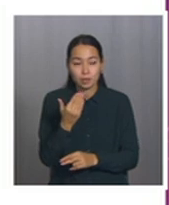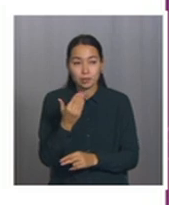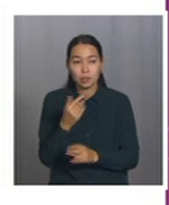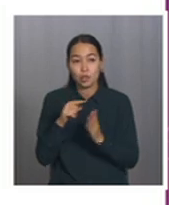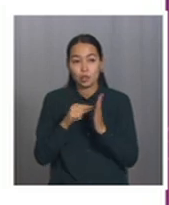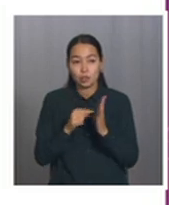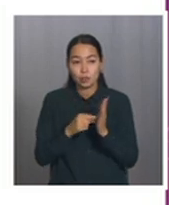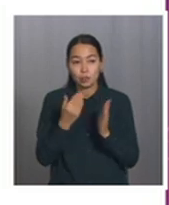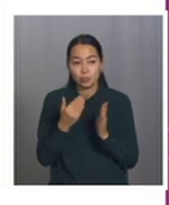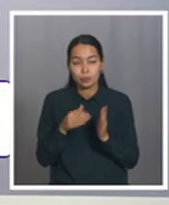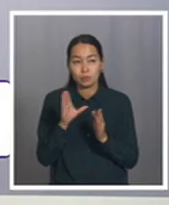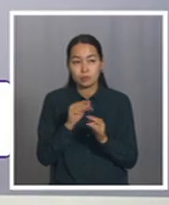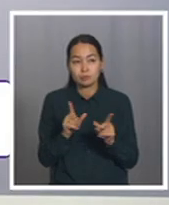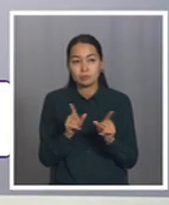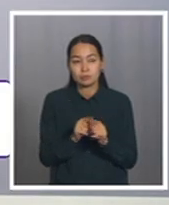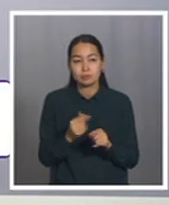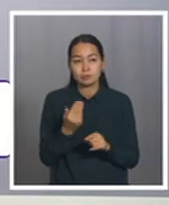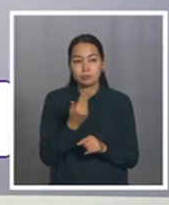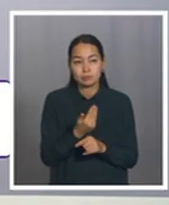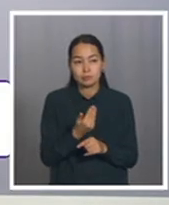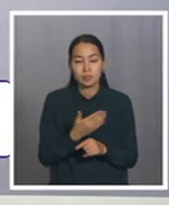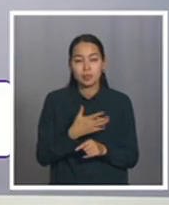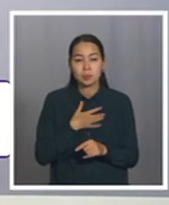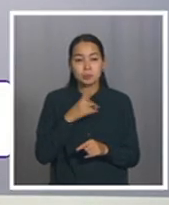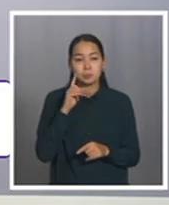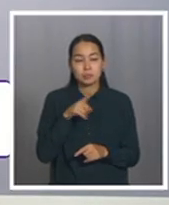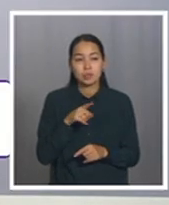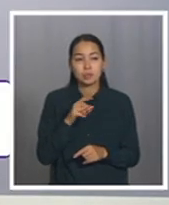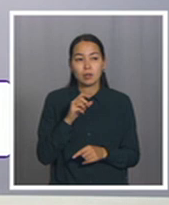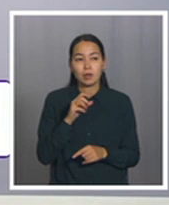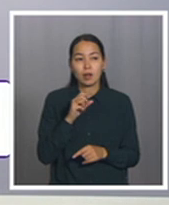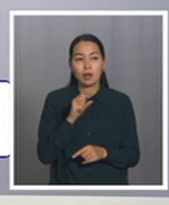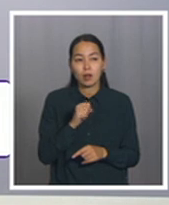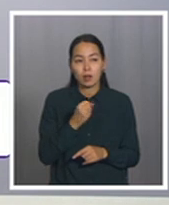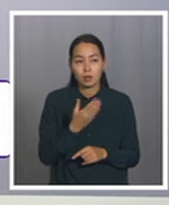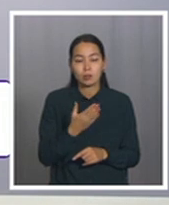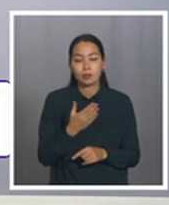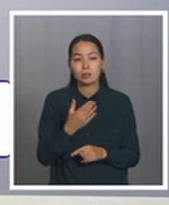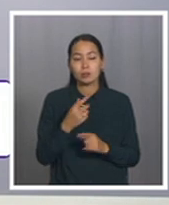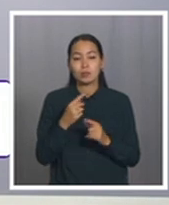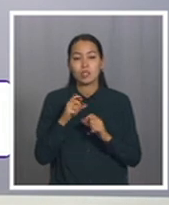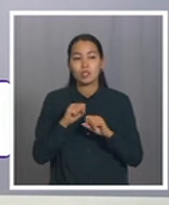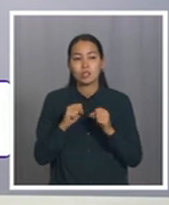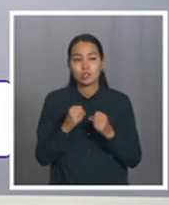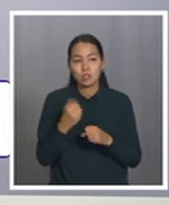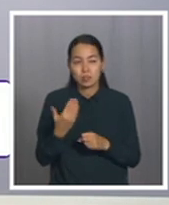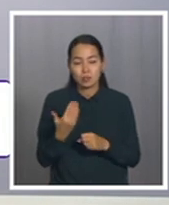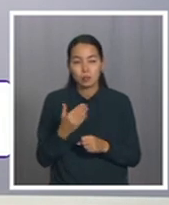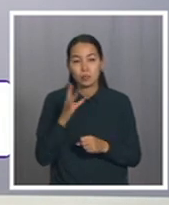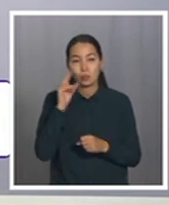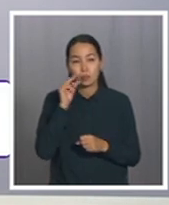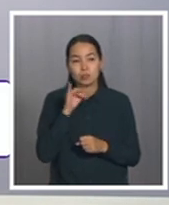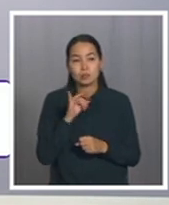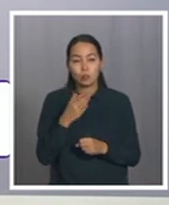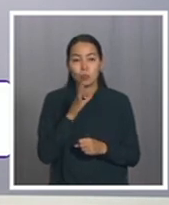нүктенің үдеуіне көбейтіндісіне тең. Және біз білетініміз, әр нүктенің үдеуі сол нүктенің жылдамдығындағы өзгерістің